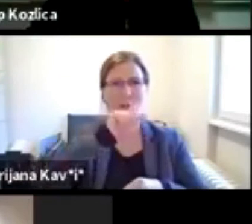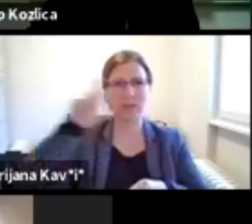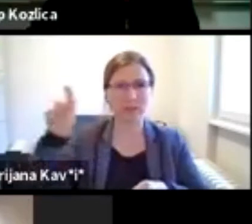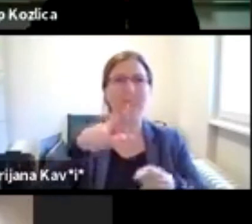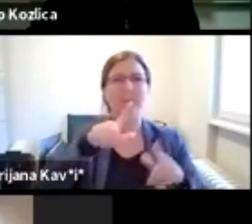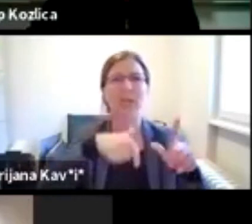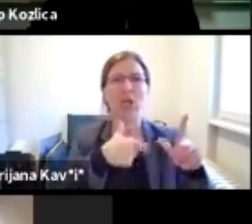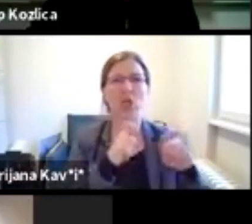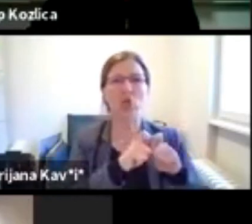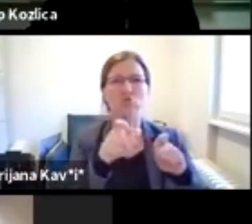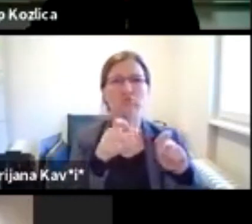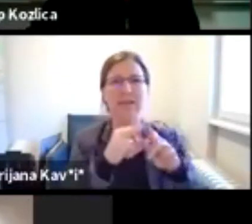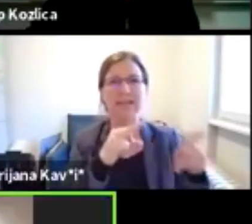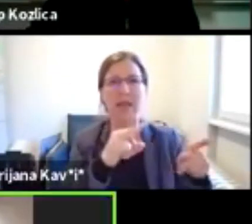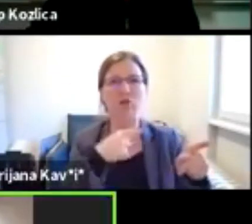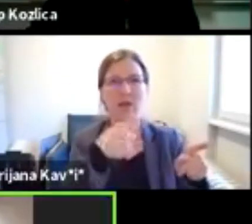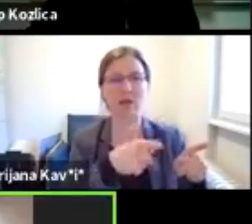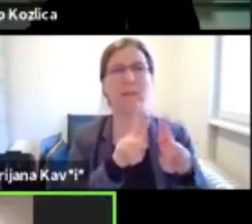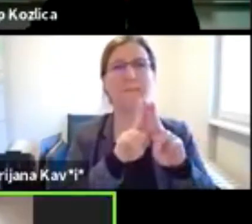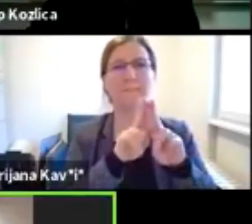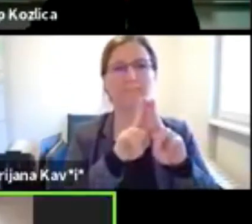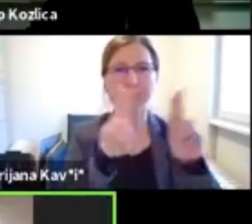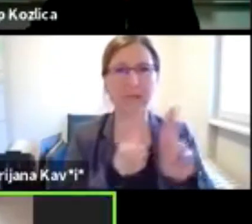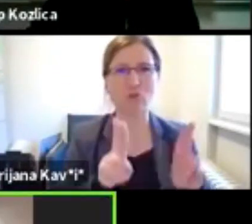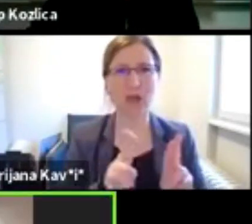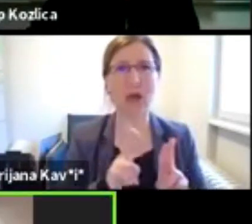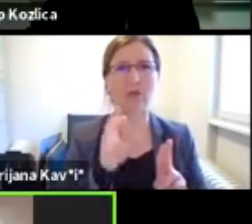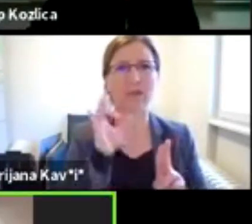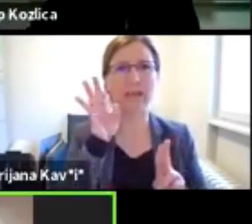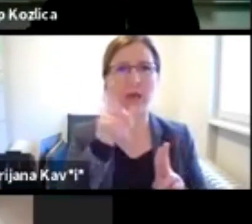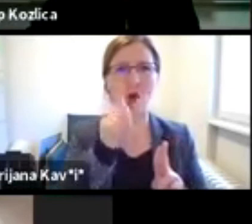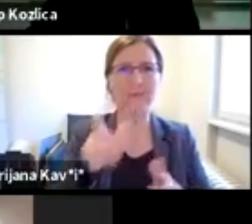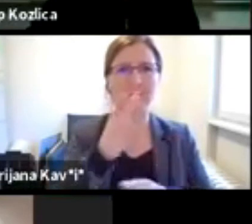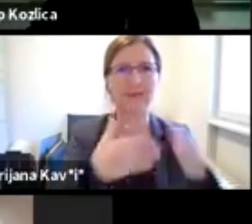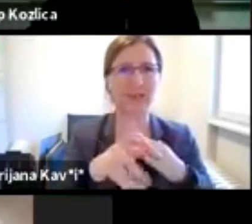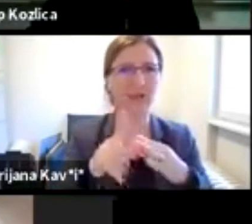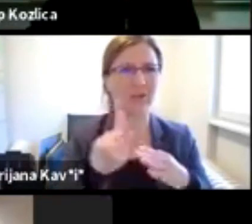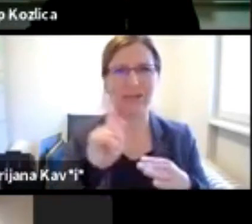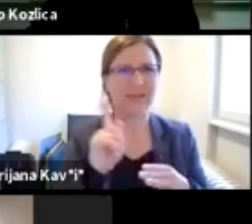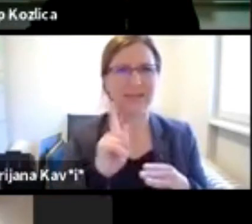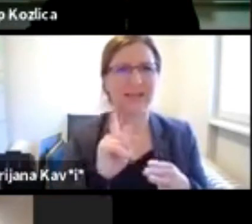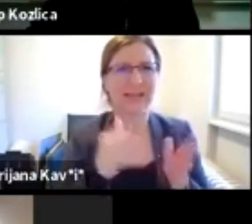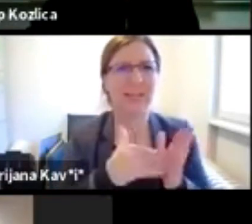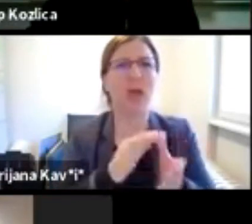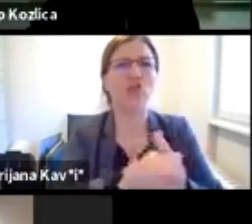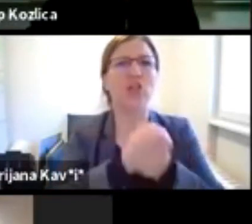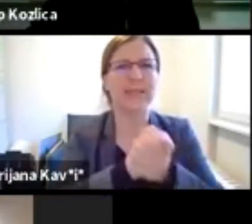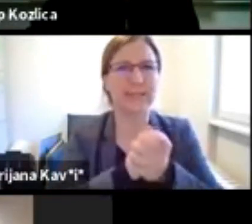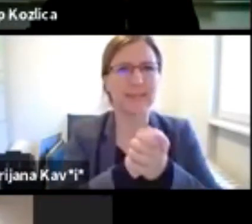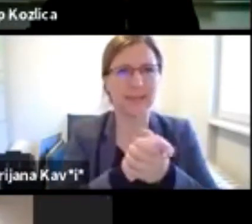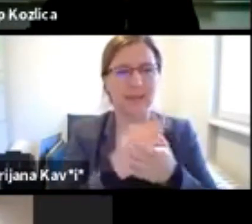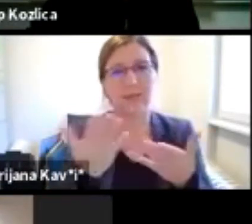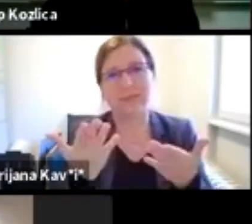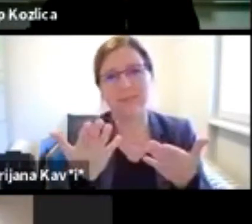se Međunarodni dan osoba s invaliditetom ne čestita, pa nećemo čestitati naravno nekome što